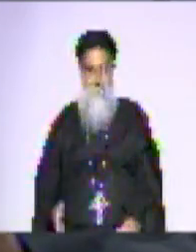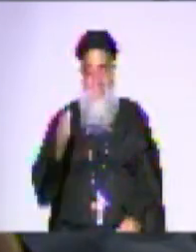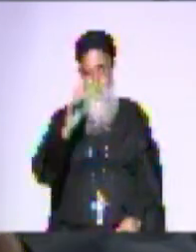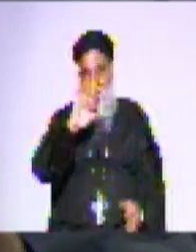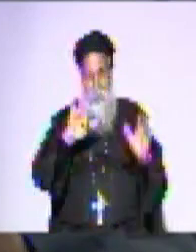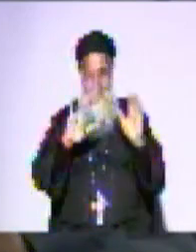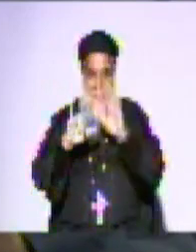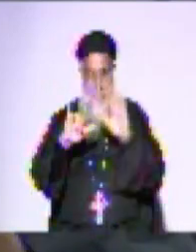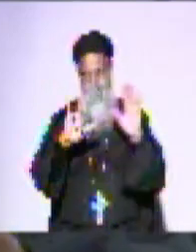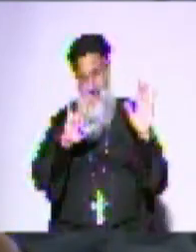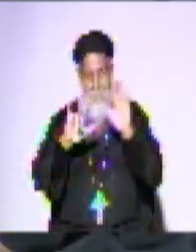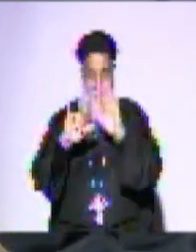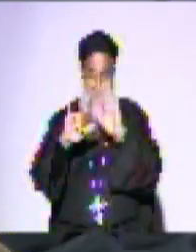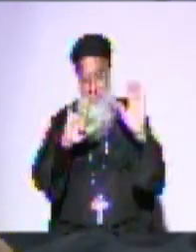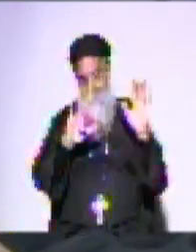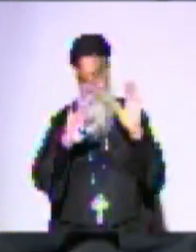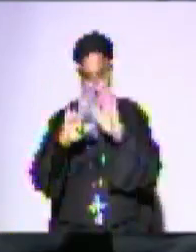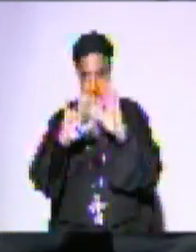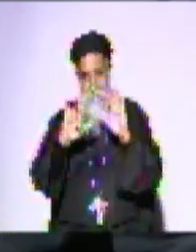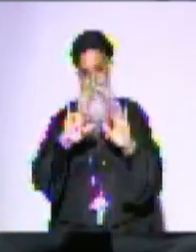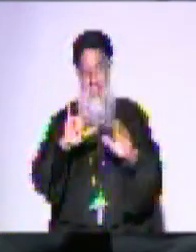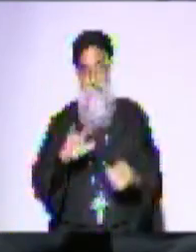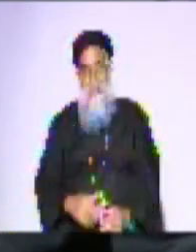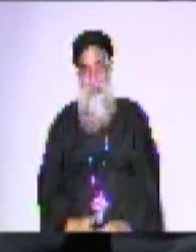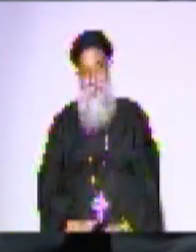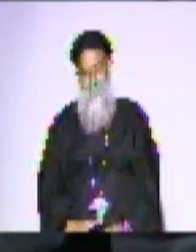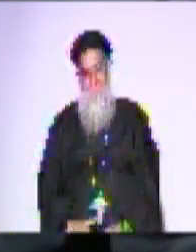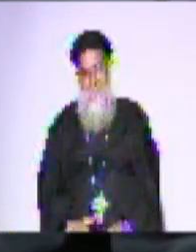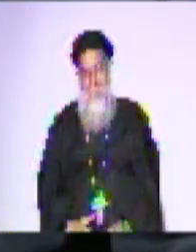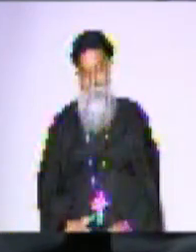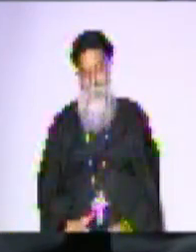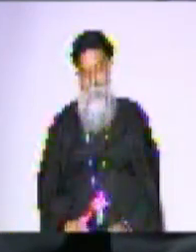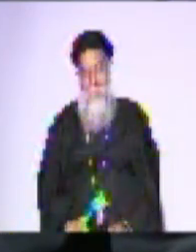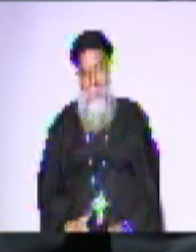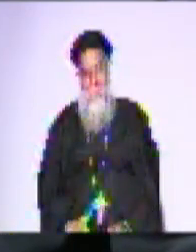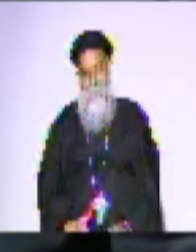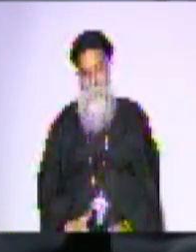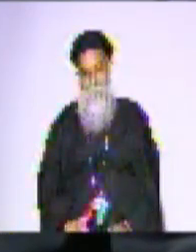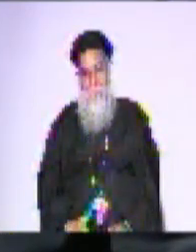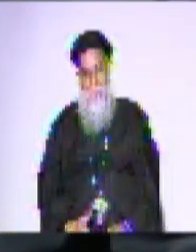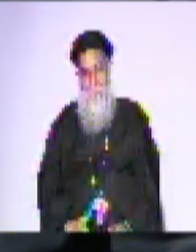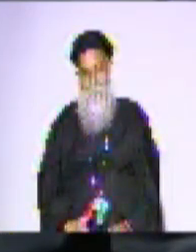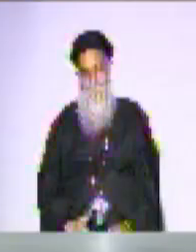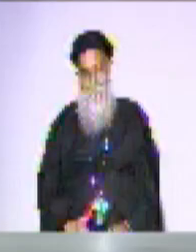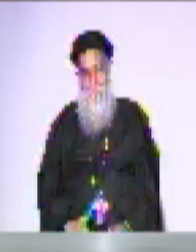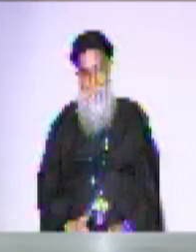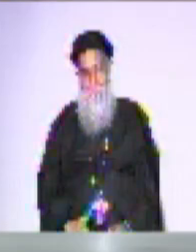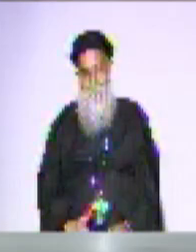لأسرة البرنامج، شكرا لكم أعزائي المشاهدين. إلى أن نلقاكم، كونوا معافين في الرب.